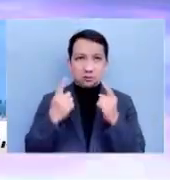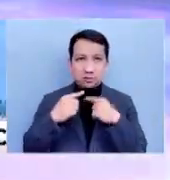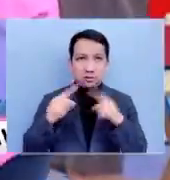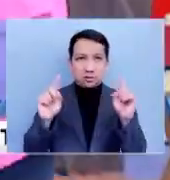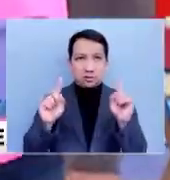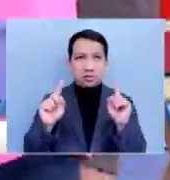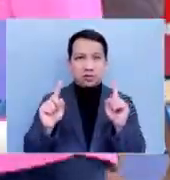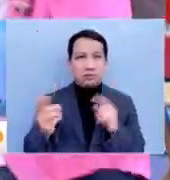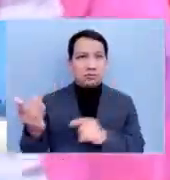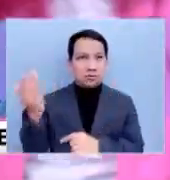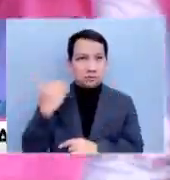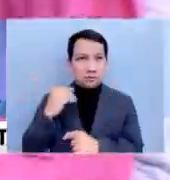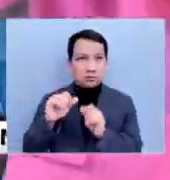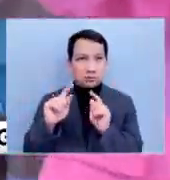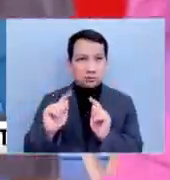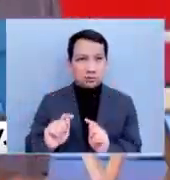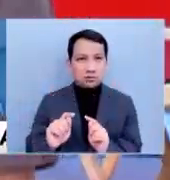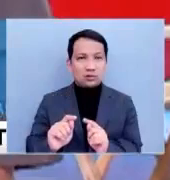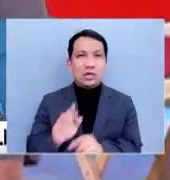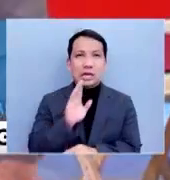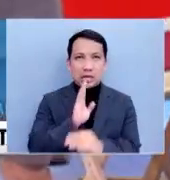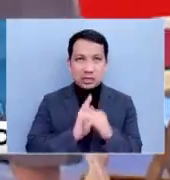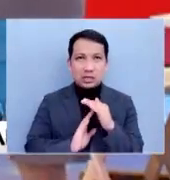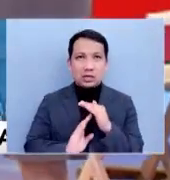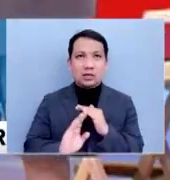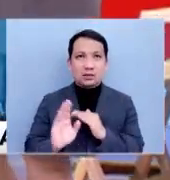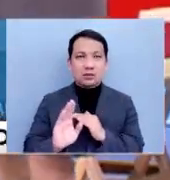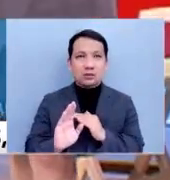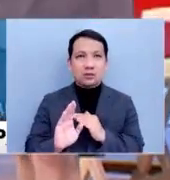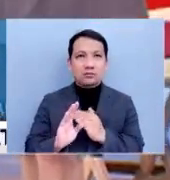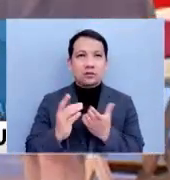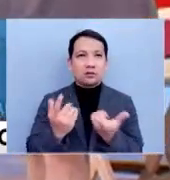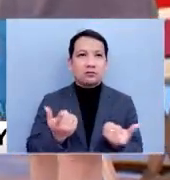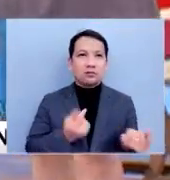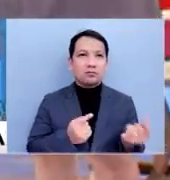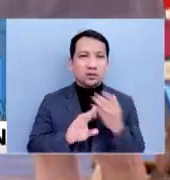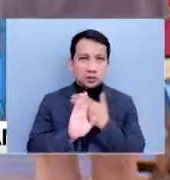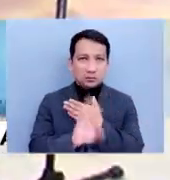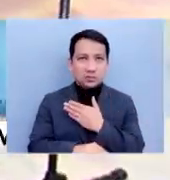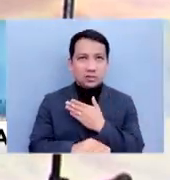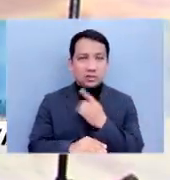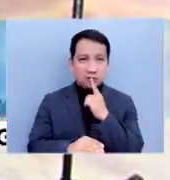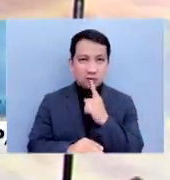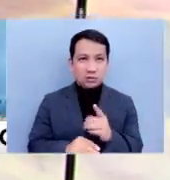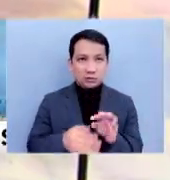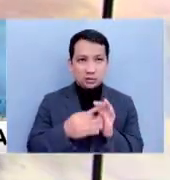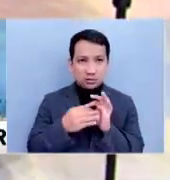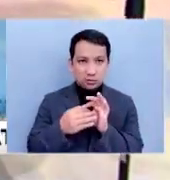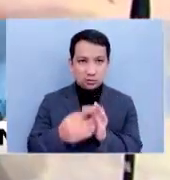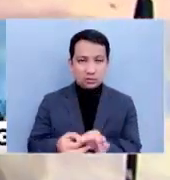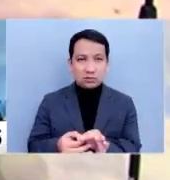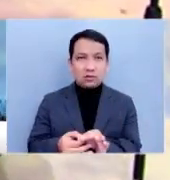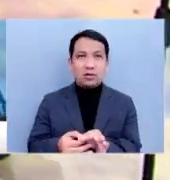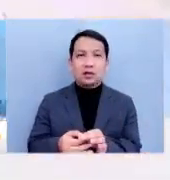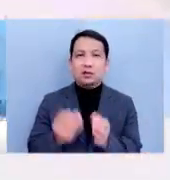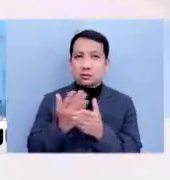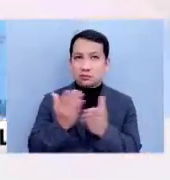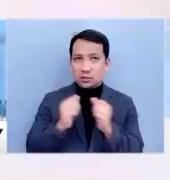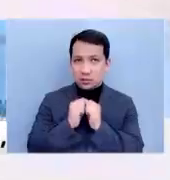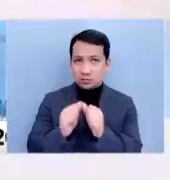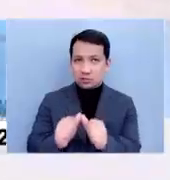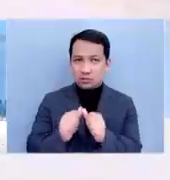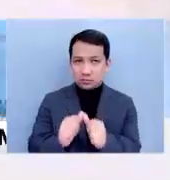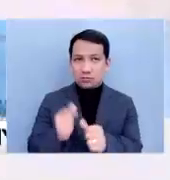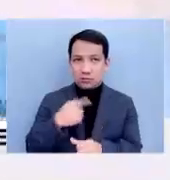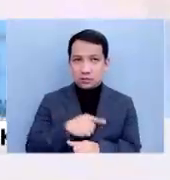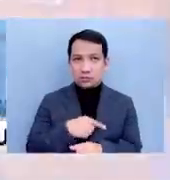mula pa noong Sabado, no, Humility Raw ang ibabalik ng Legit Dabarkads sa mga patuloy na